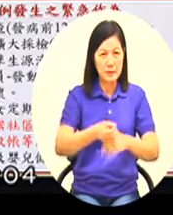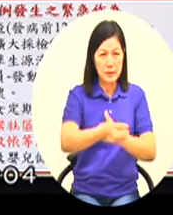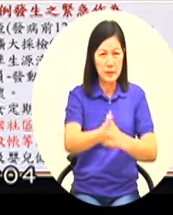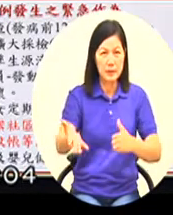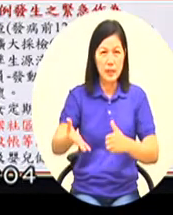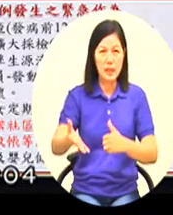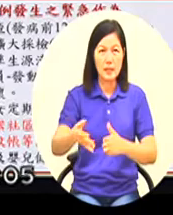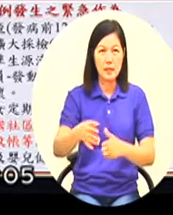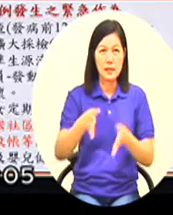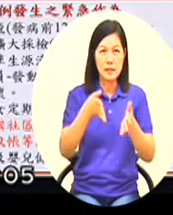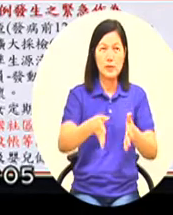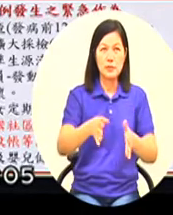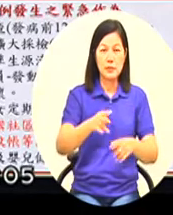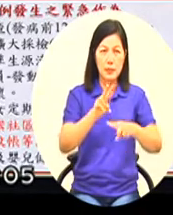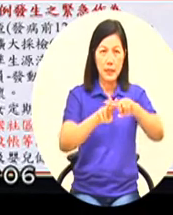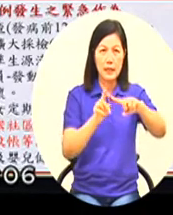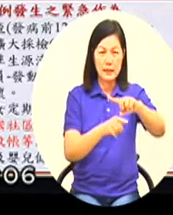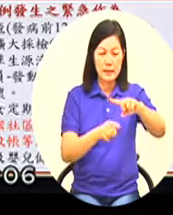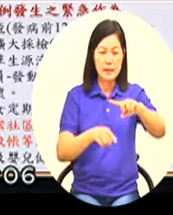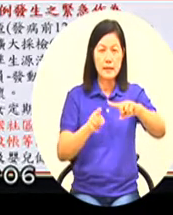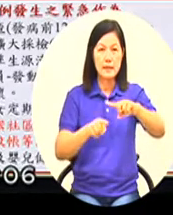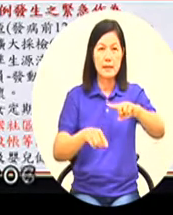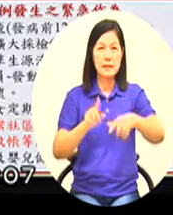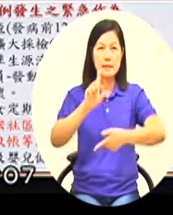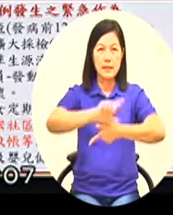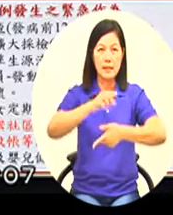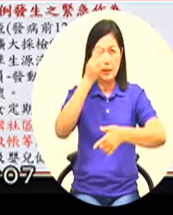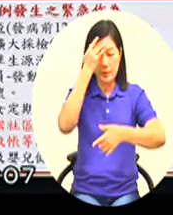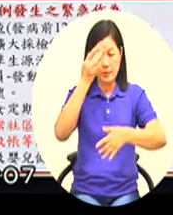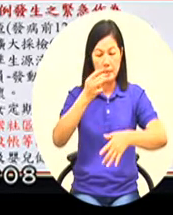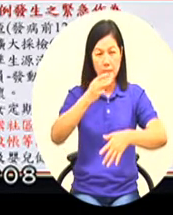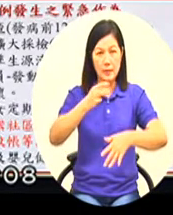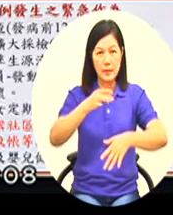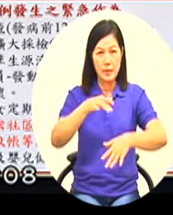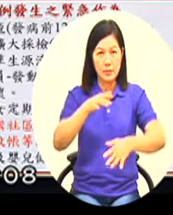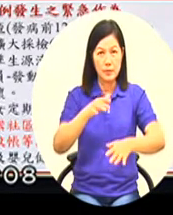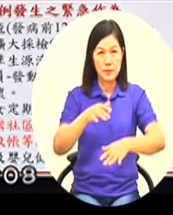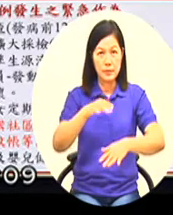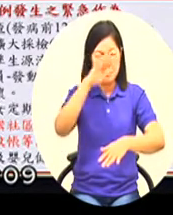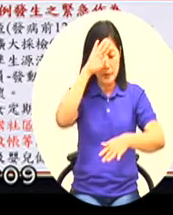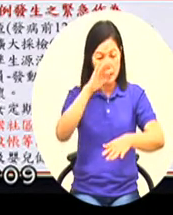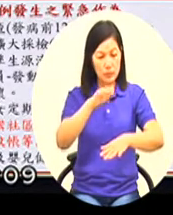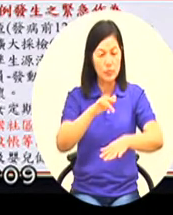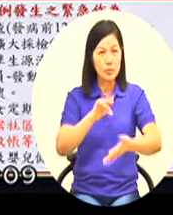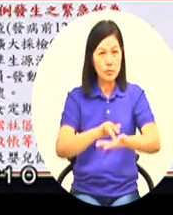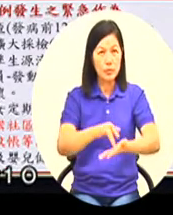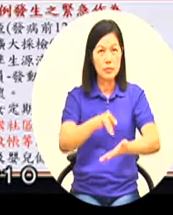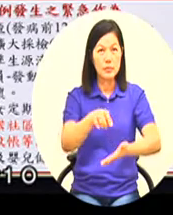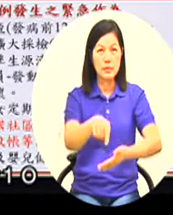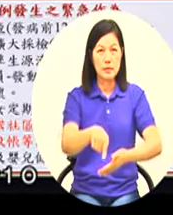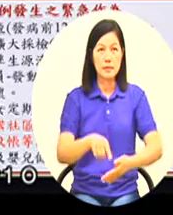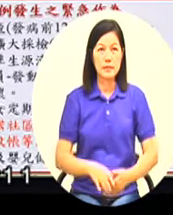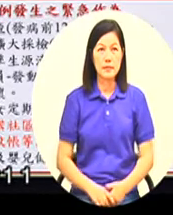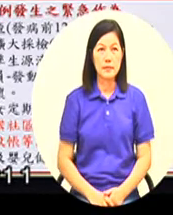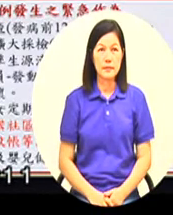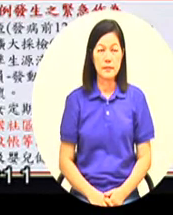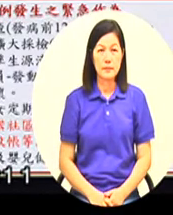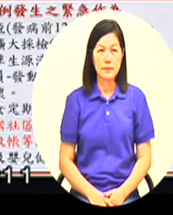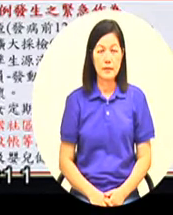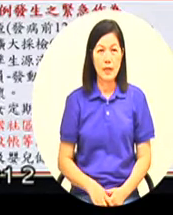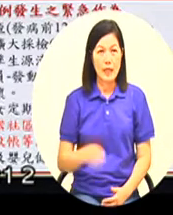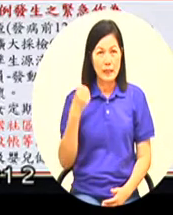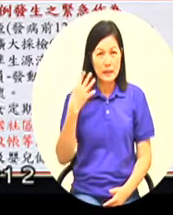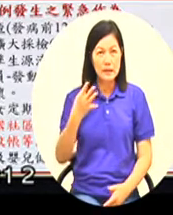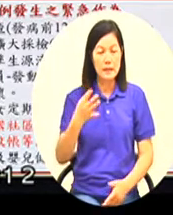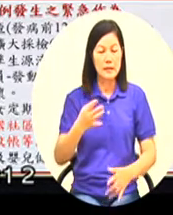题，有我们的初段预防工作，包括说透过民政局区公所的对新结婚登记的新人加